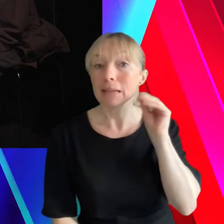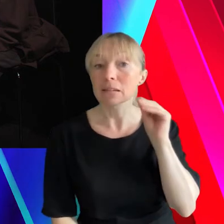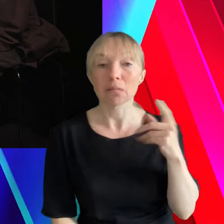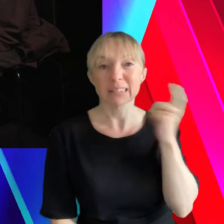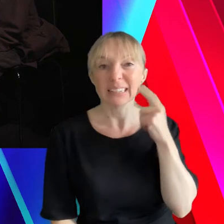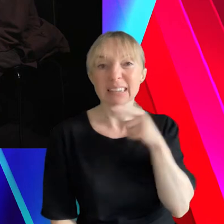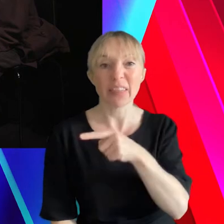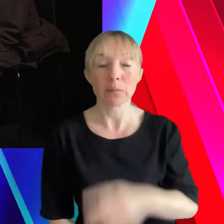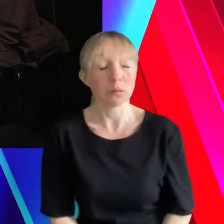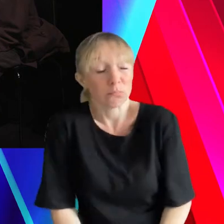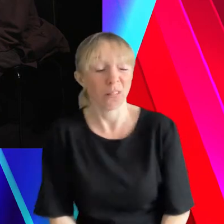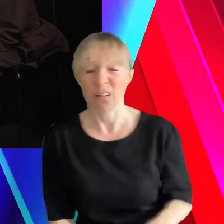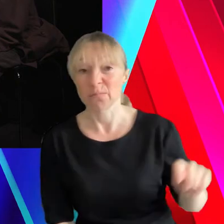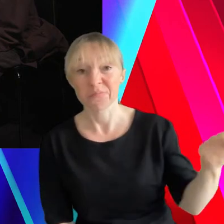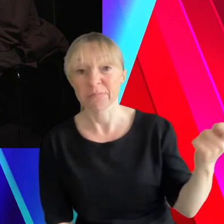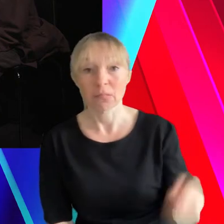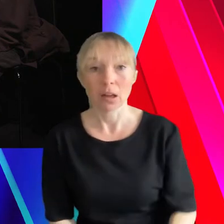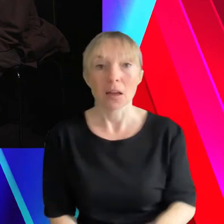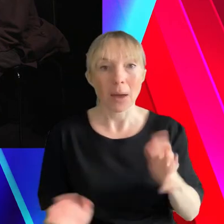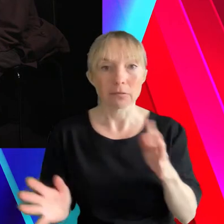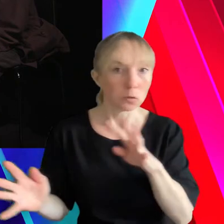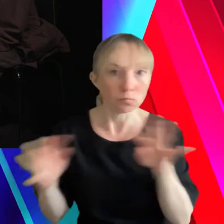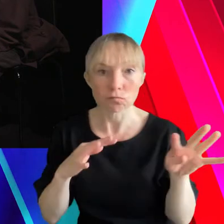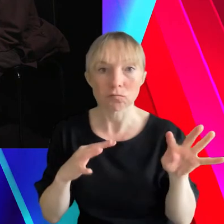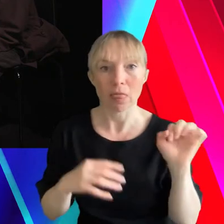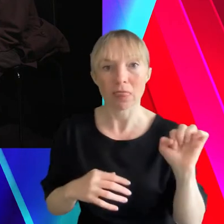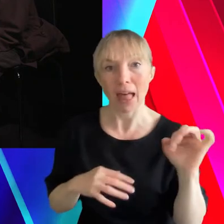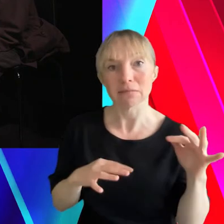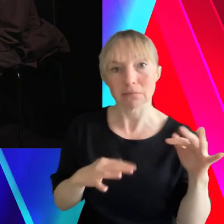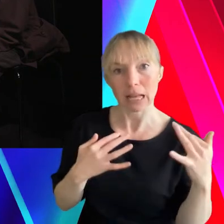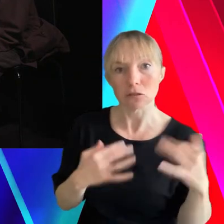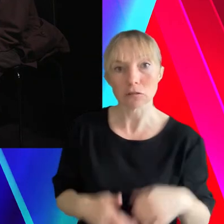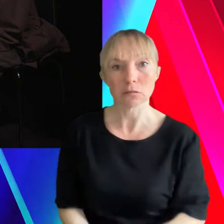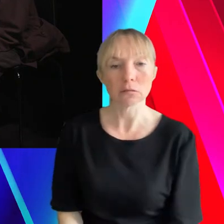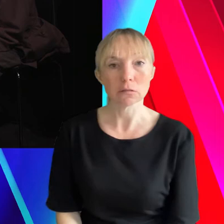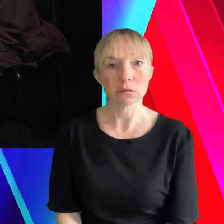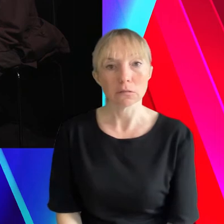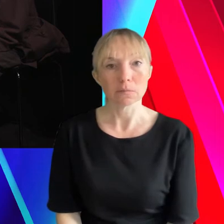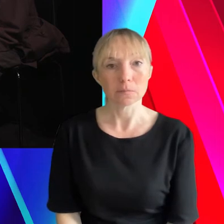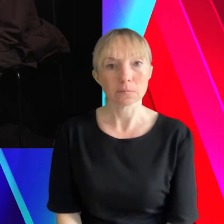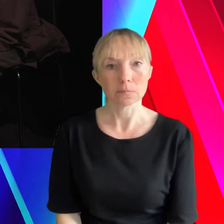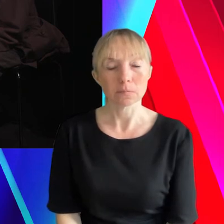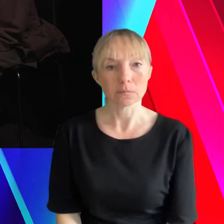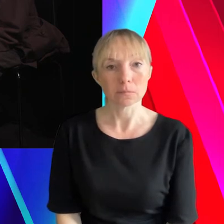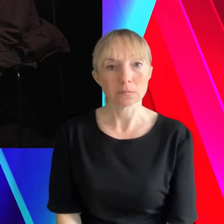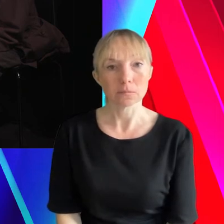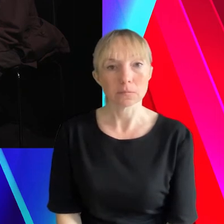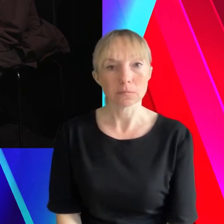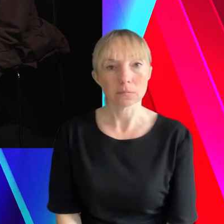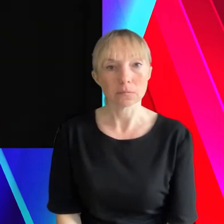and do something else. Yeah. So you really have to catch their attention. دوره‌ای که توی رادیو می‌نوشتم و بعد تو تلویزیون سریال